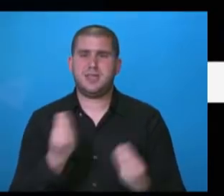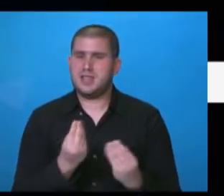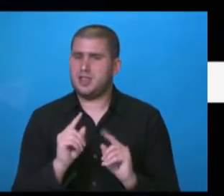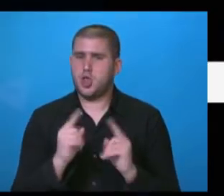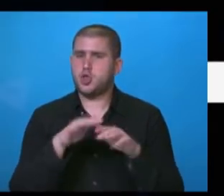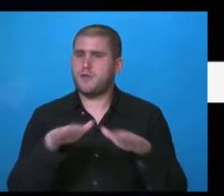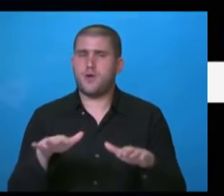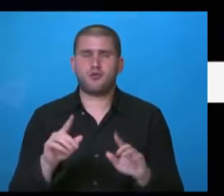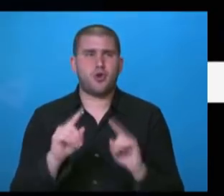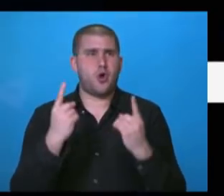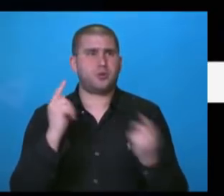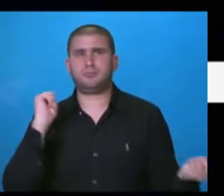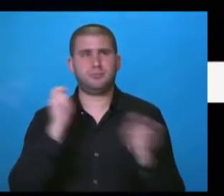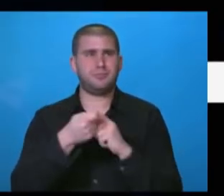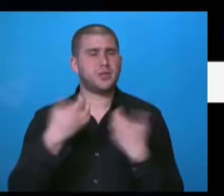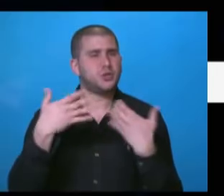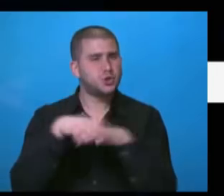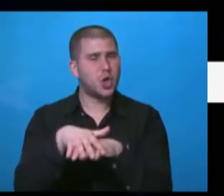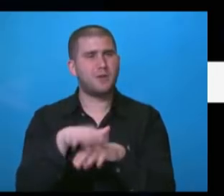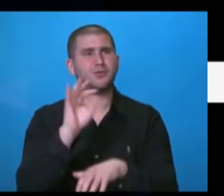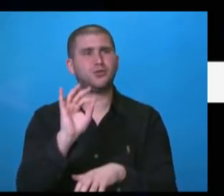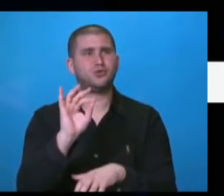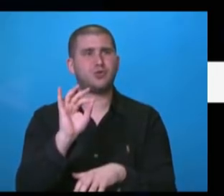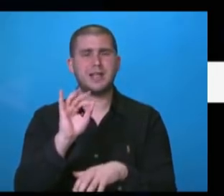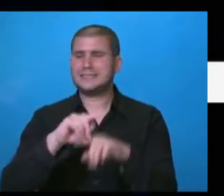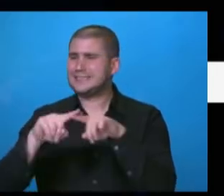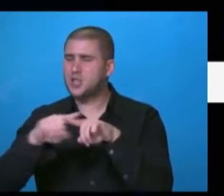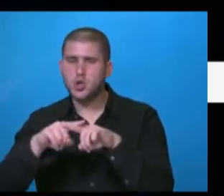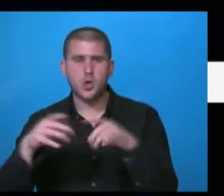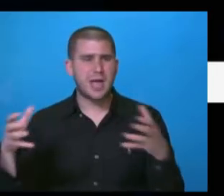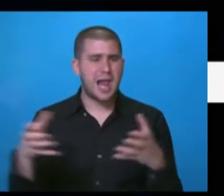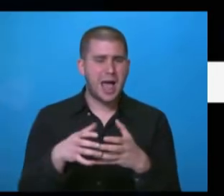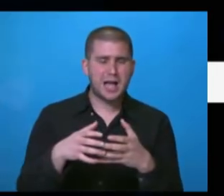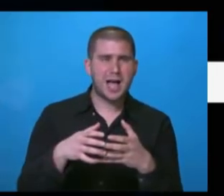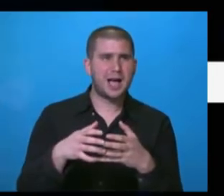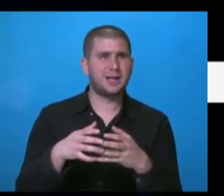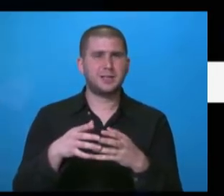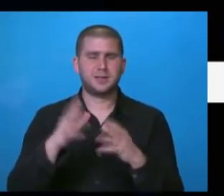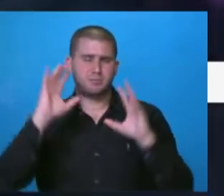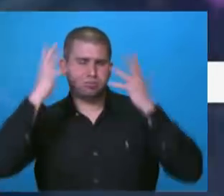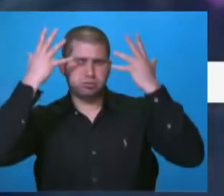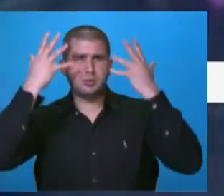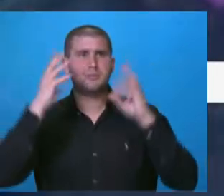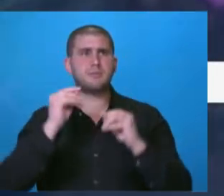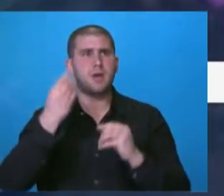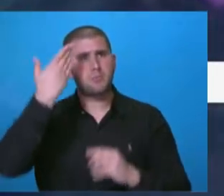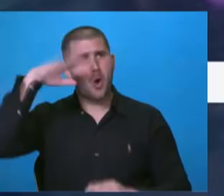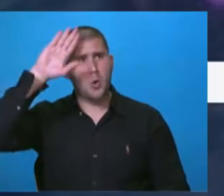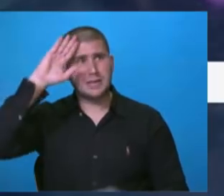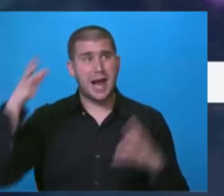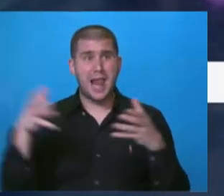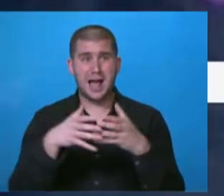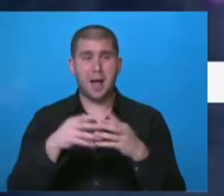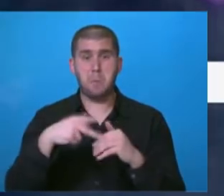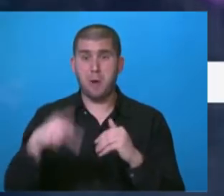בו, את השילוב בין הז'אנרים, להקה פסיכדלית מאוסטרליה, להקה בעצם פרויקט של